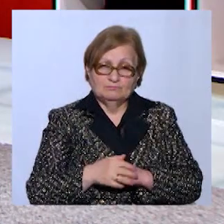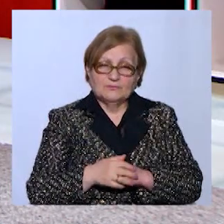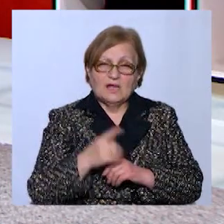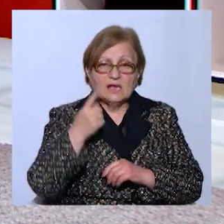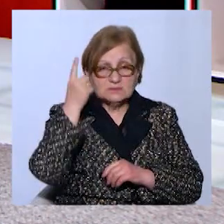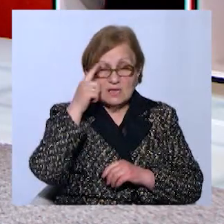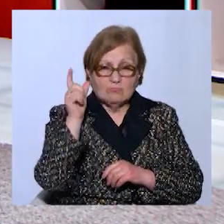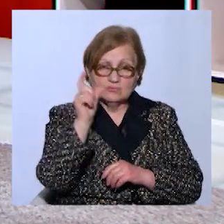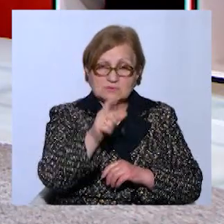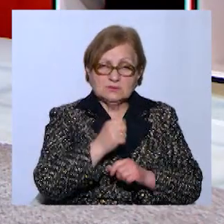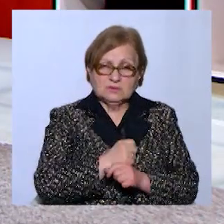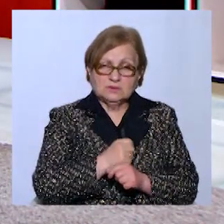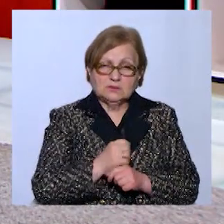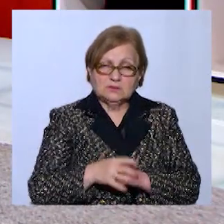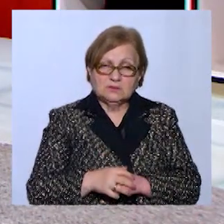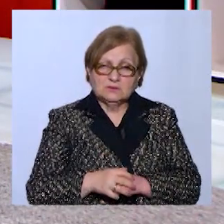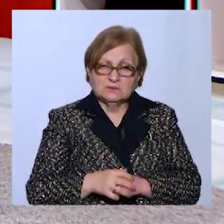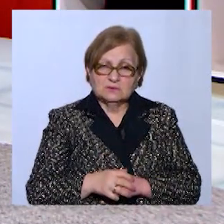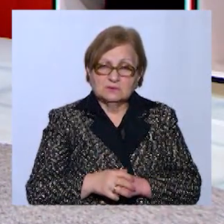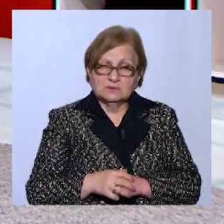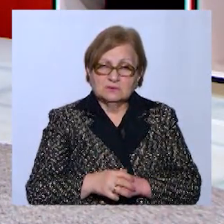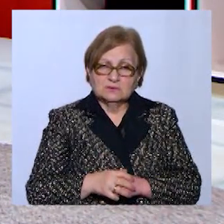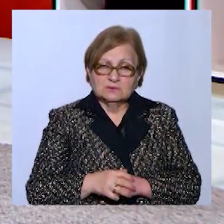ციგნიდან და ცოტა უფრო